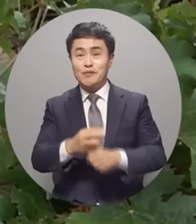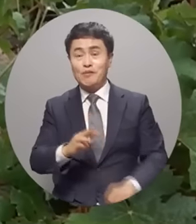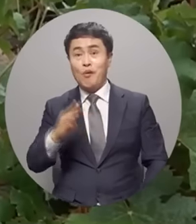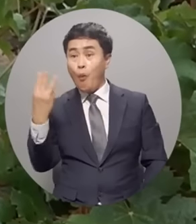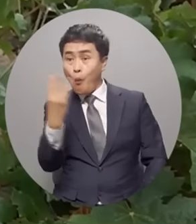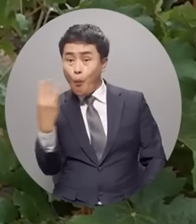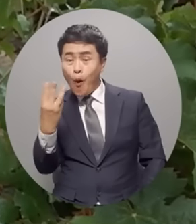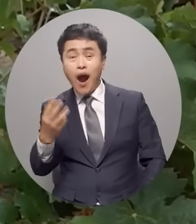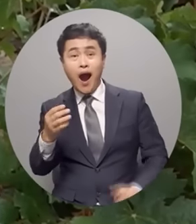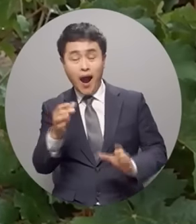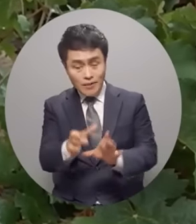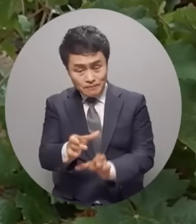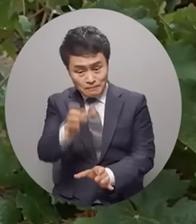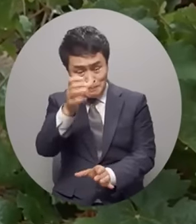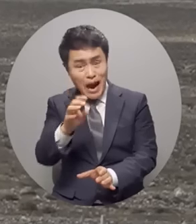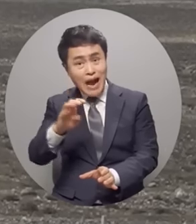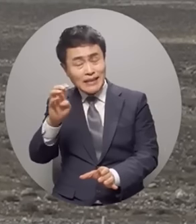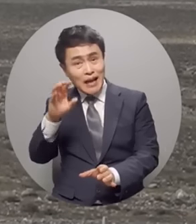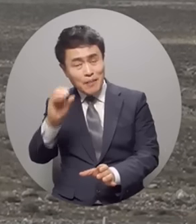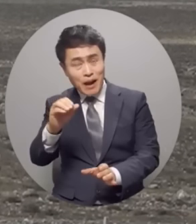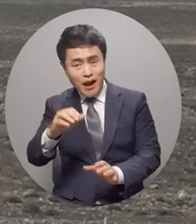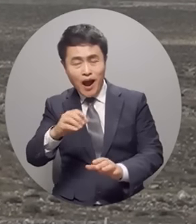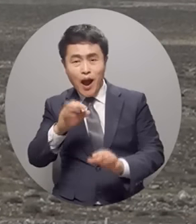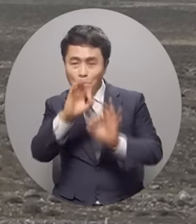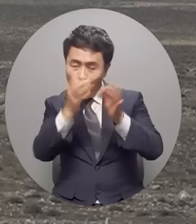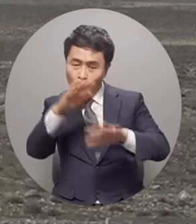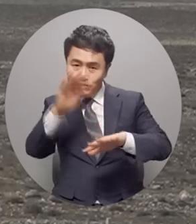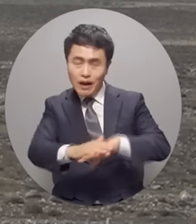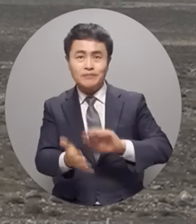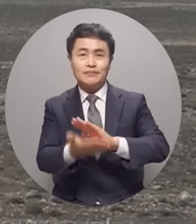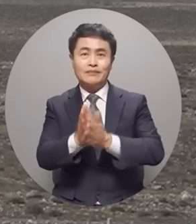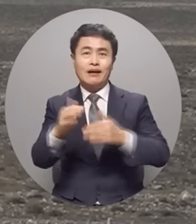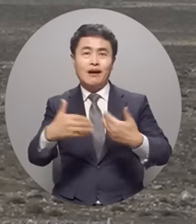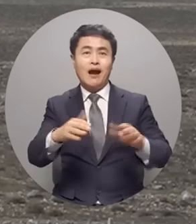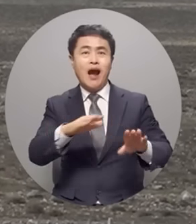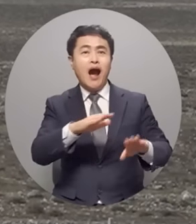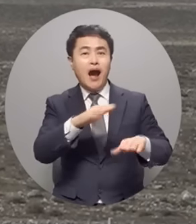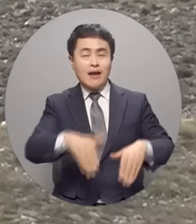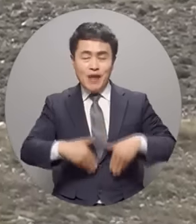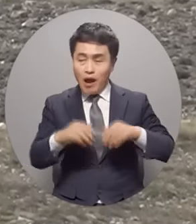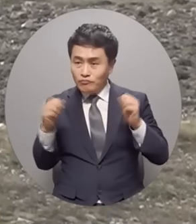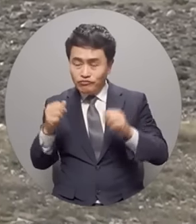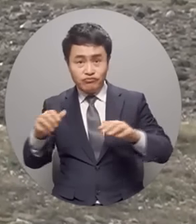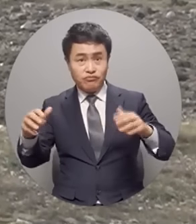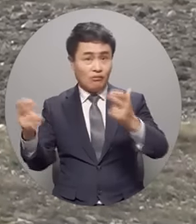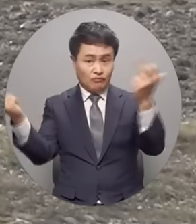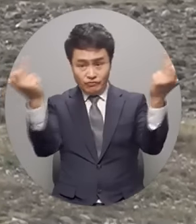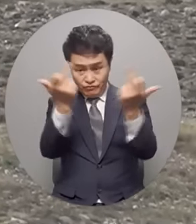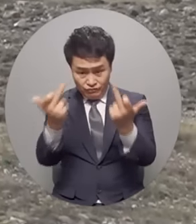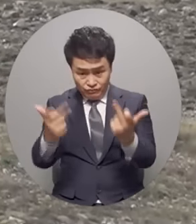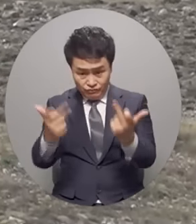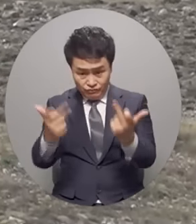생산하는 포도밭으로 바뀌었습니다. 남북을 가로지르는 거대한 허란 산맥이 고비 사막의 모래를 막고 황하를